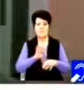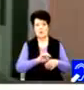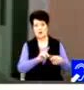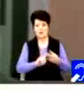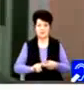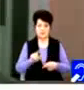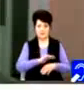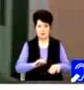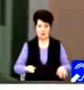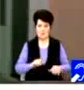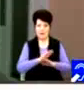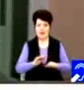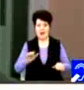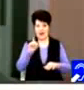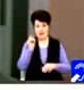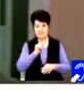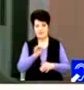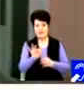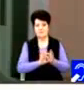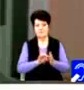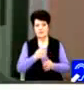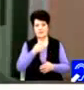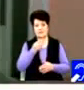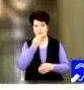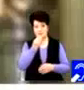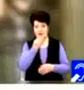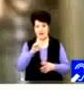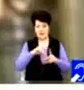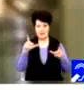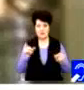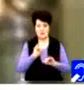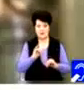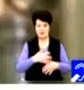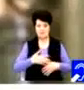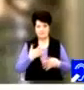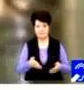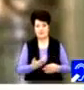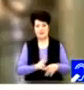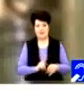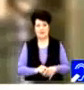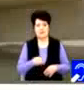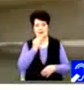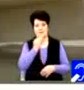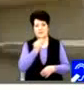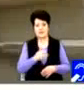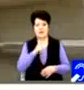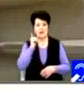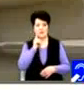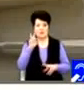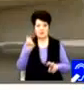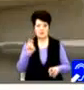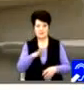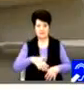pentru copii elevii s au simțit brusc rău după ce ar fi mâncat la școală hrana a fost livrată de combinatul alimentar adolescența